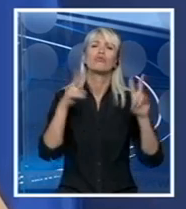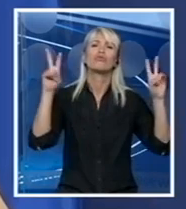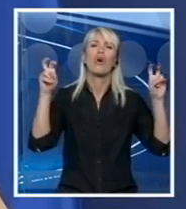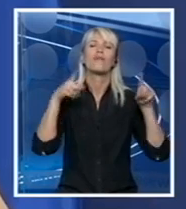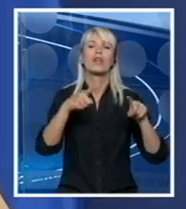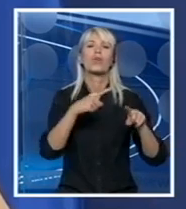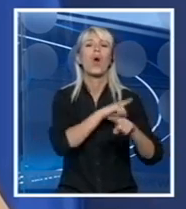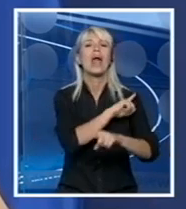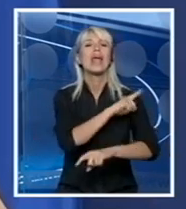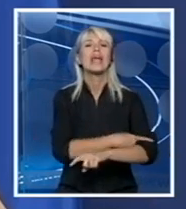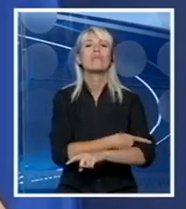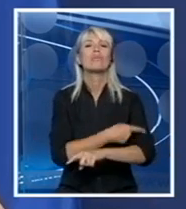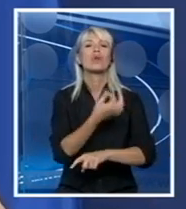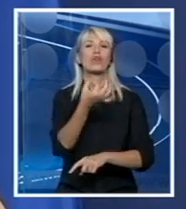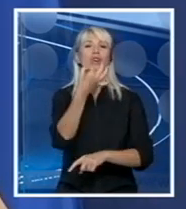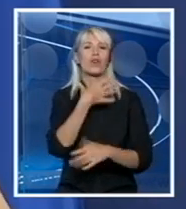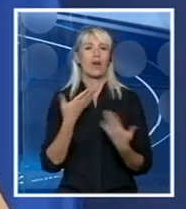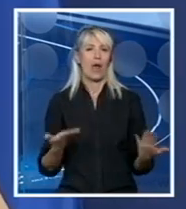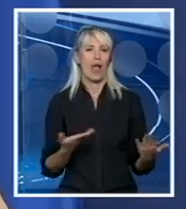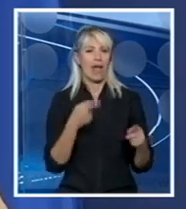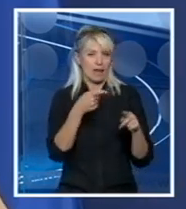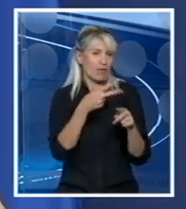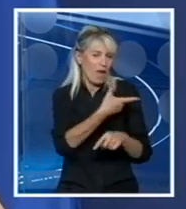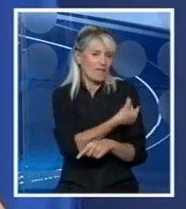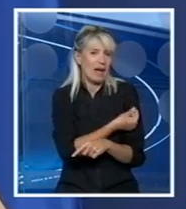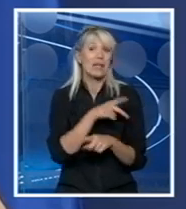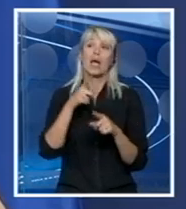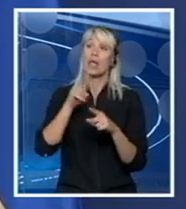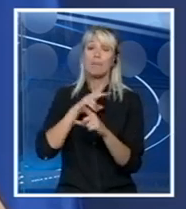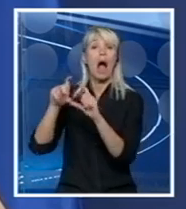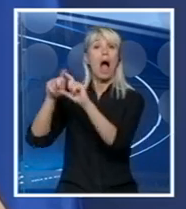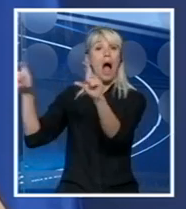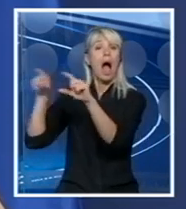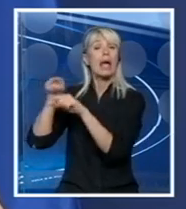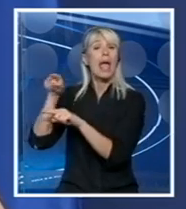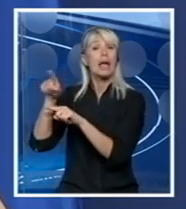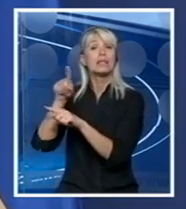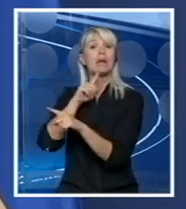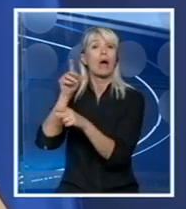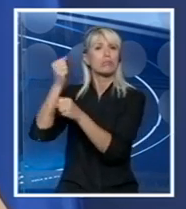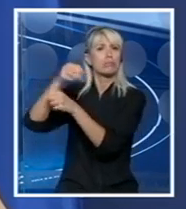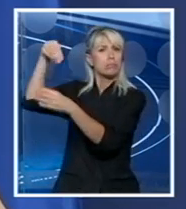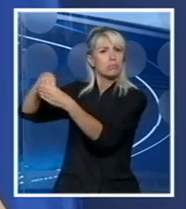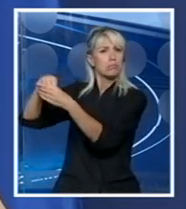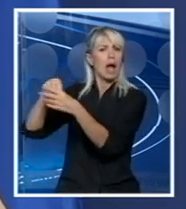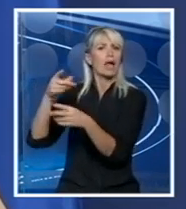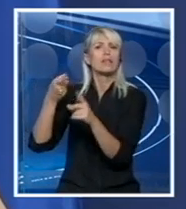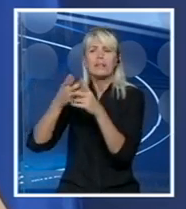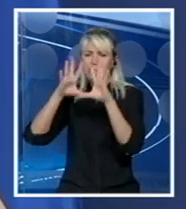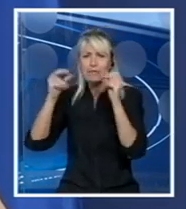Postoji i Agencija za lekove koja je zadužena za bezbednost vakcina u ovom konkretnom slučaju. Prema